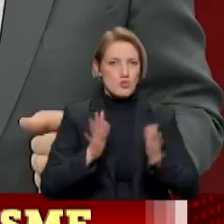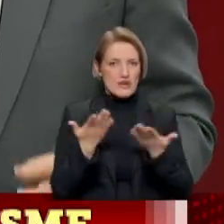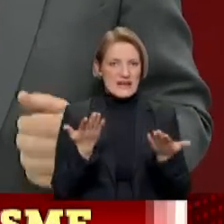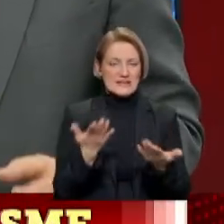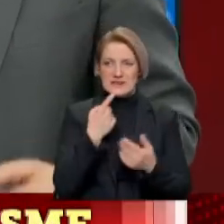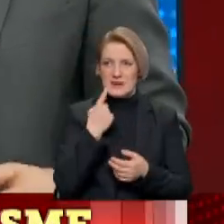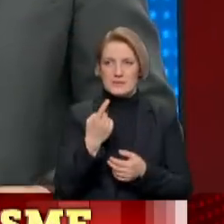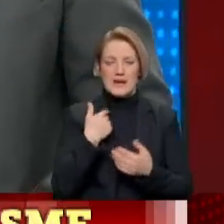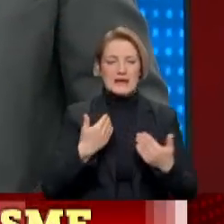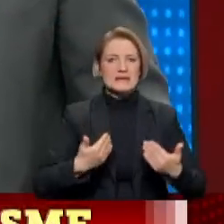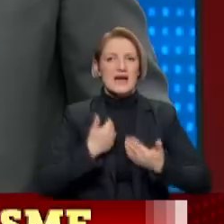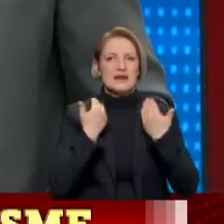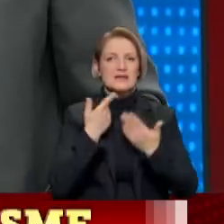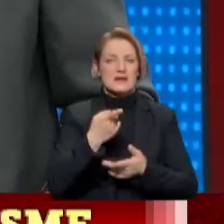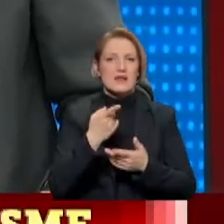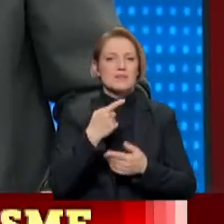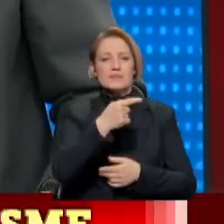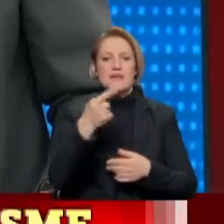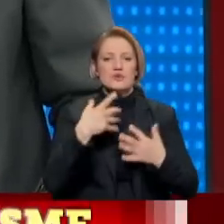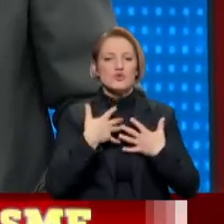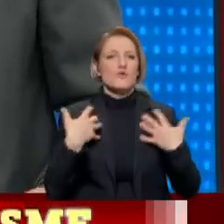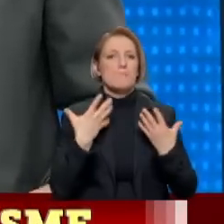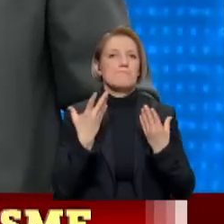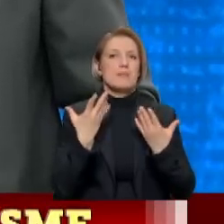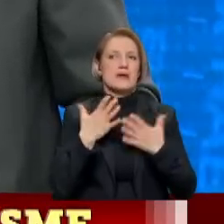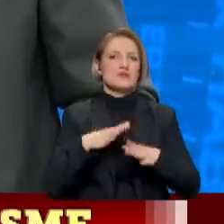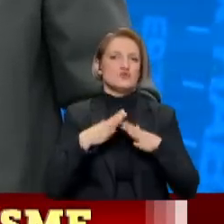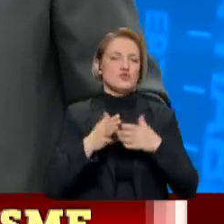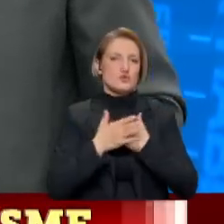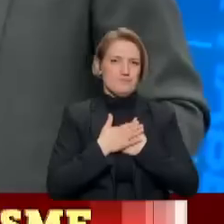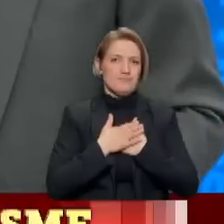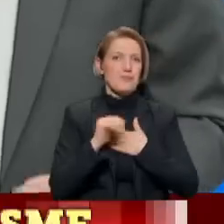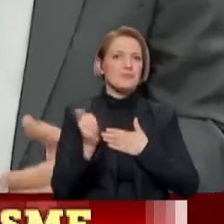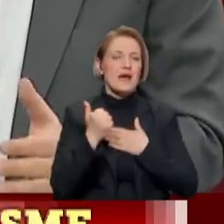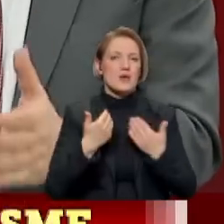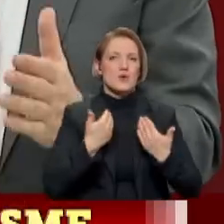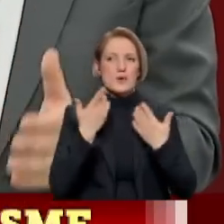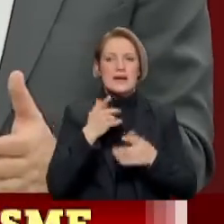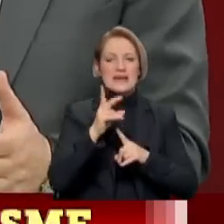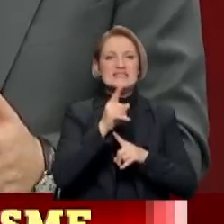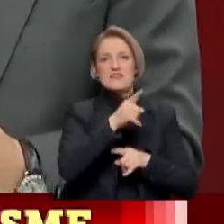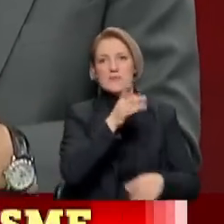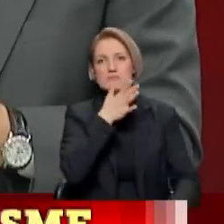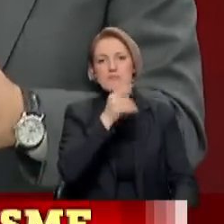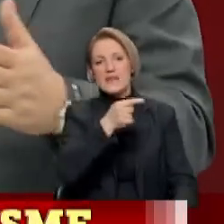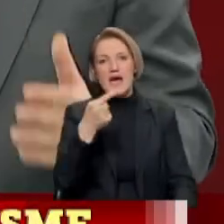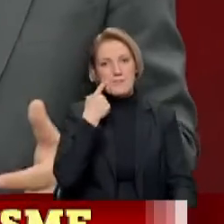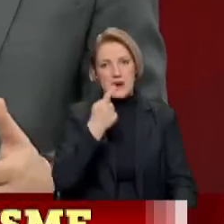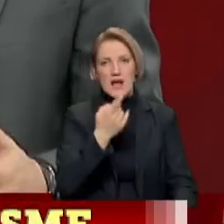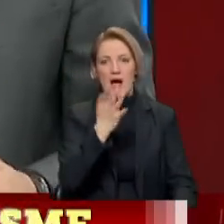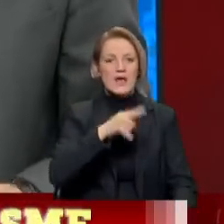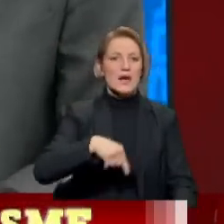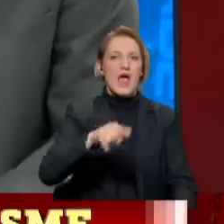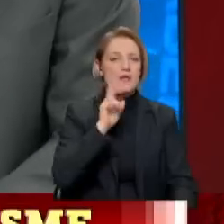Ben Yargıtay'ın ilgili dairesine güvenmek istiyorum bir hukukçu olarak. Orada değerli hukukçular da var. Peki. İstinafta bilemiyorum hangi daire bakacak, hangi